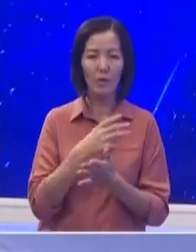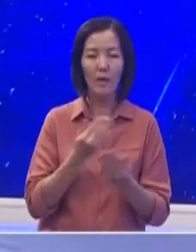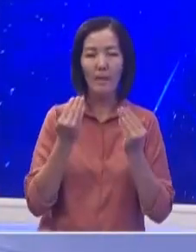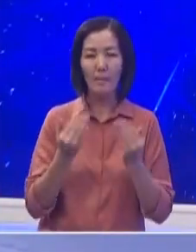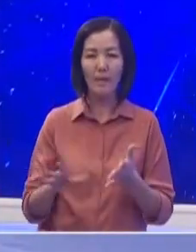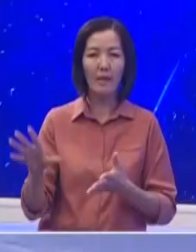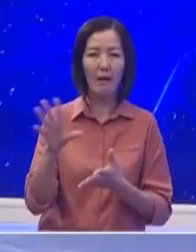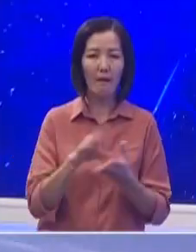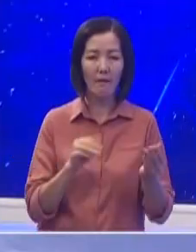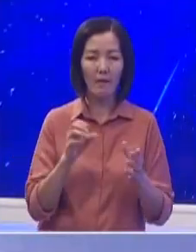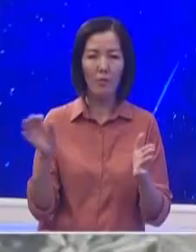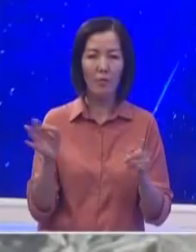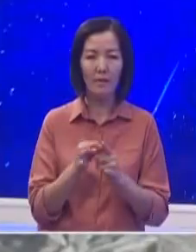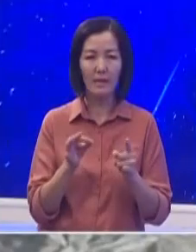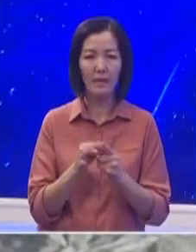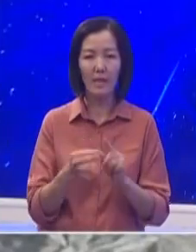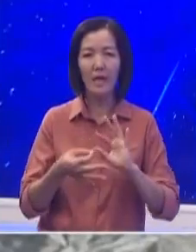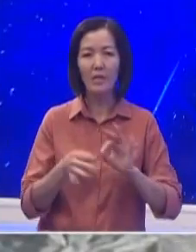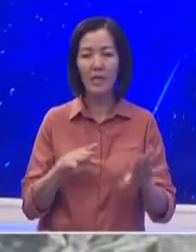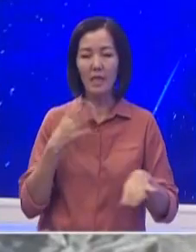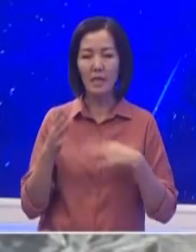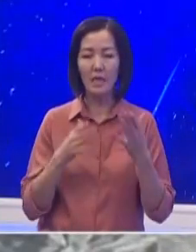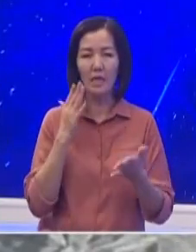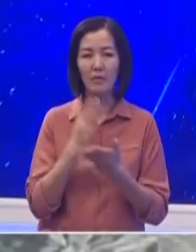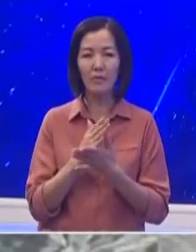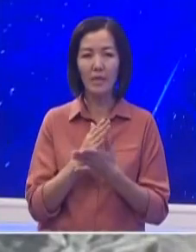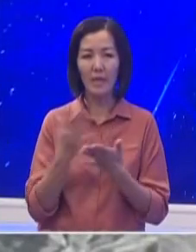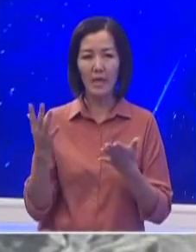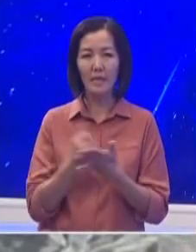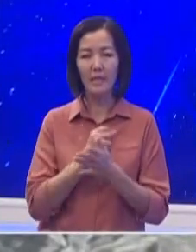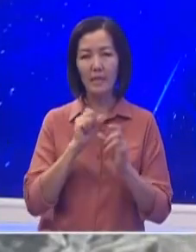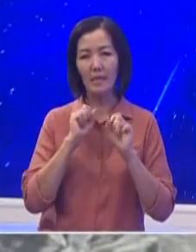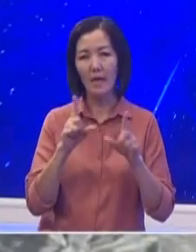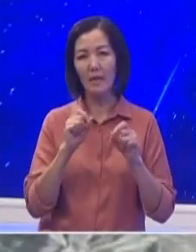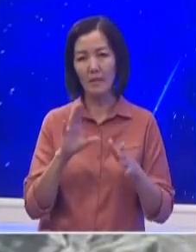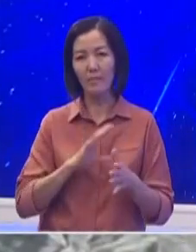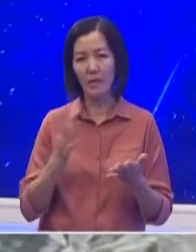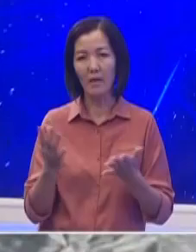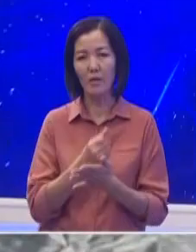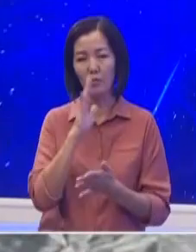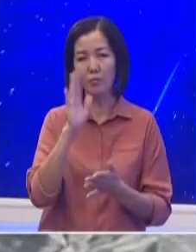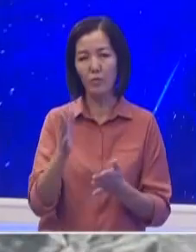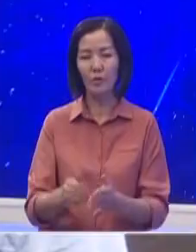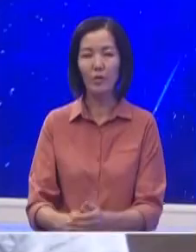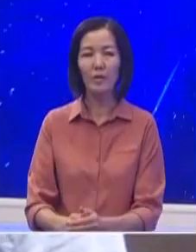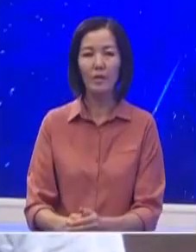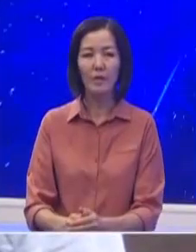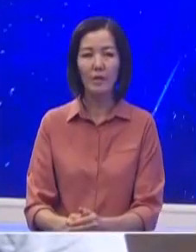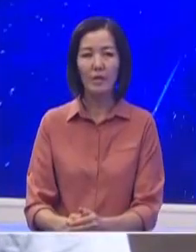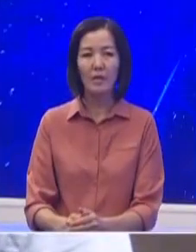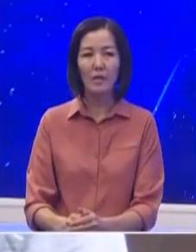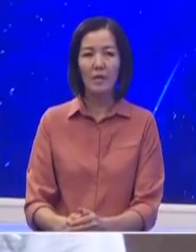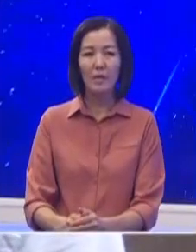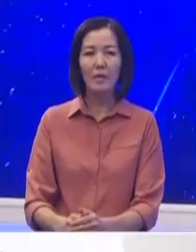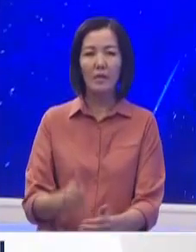осы жетістігін қайталау мақсатында тыңғылықты дайындық үстінде. Сәтін салса, жеңістің ауылы алыс болмас дейді білікті балуан. Жылдағы сол